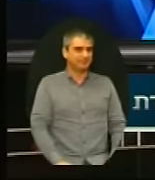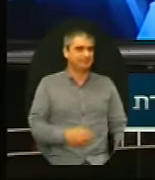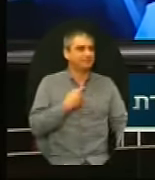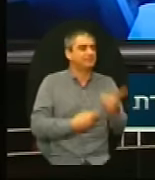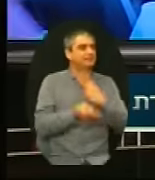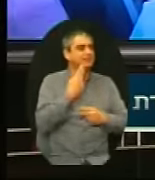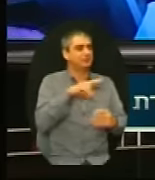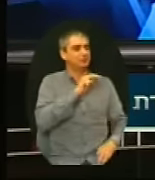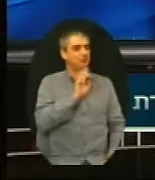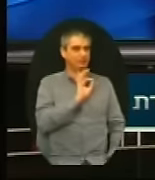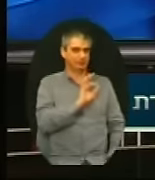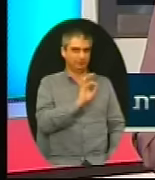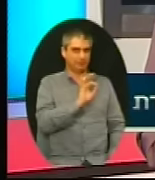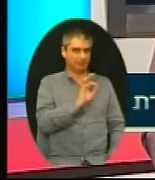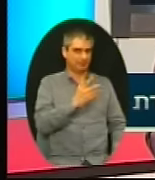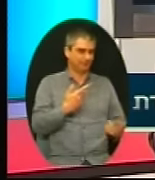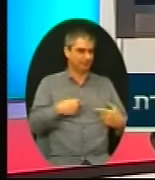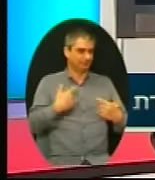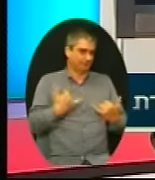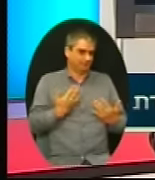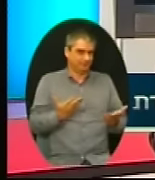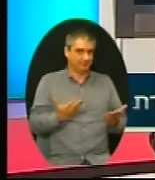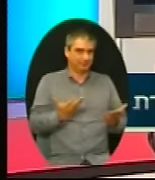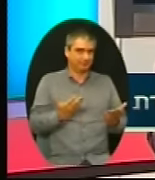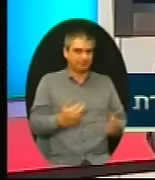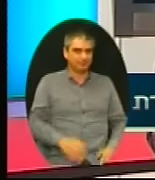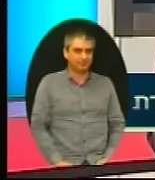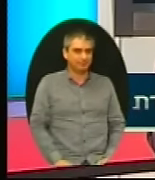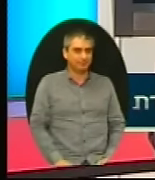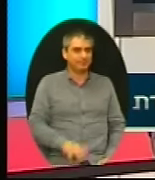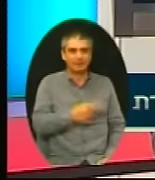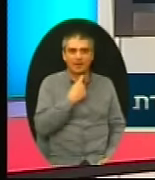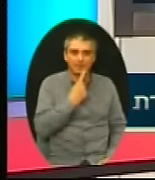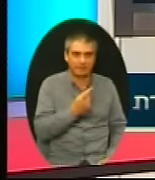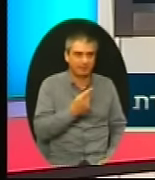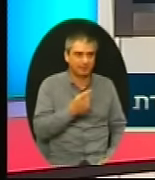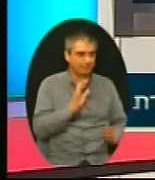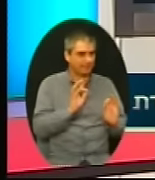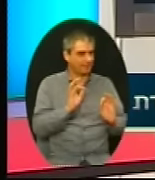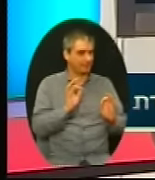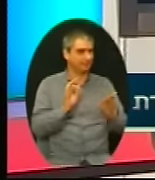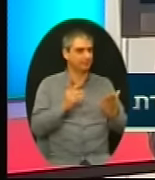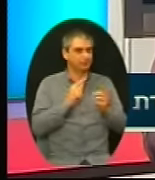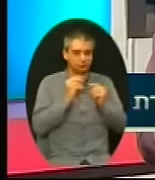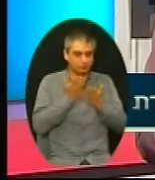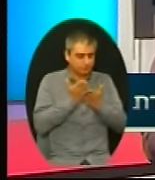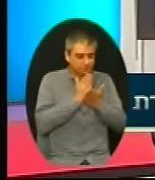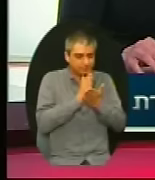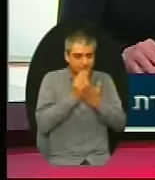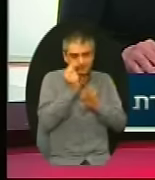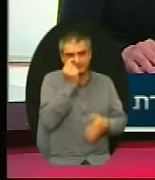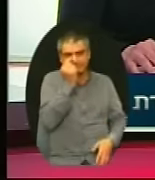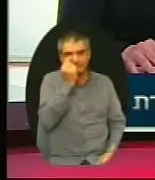זאת לענייני היום והשעה. אמרתם שפה באמת יש חוט דק מאוד,